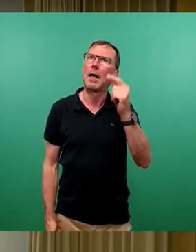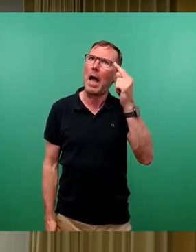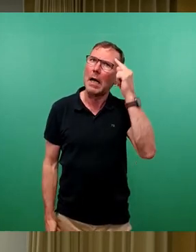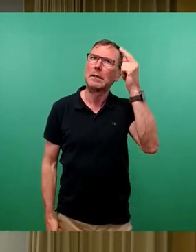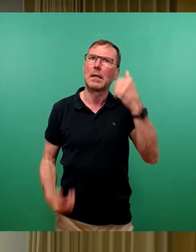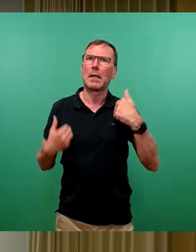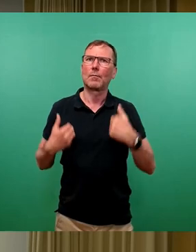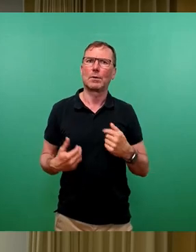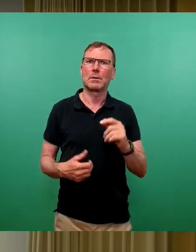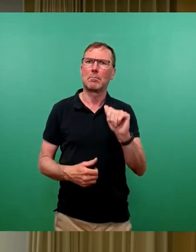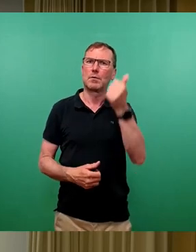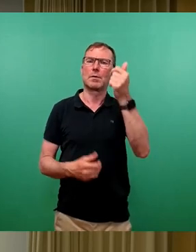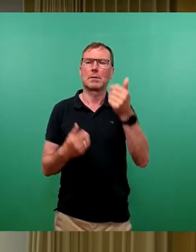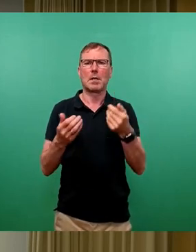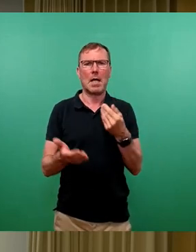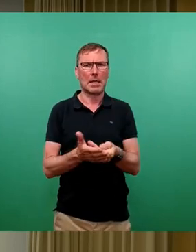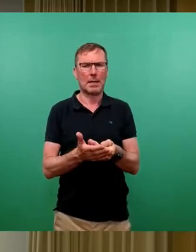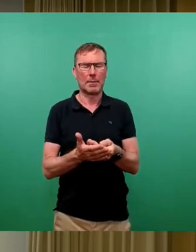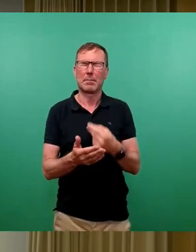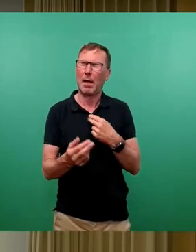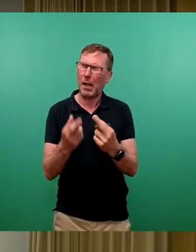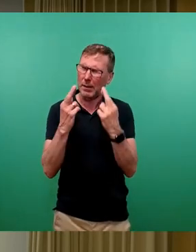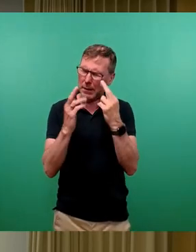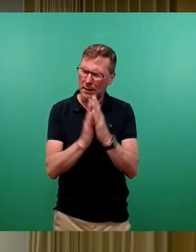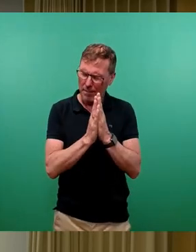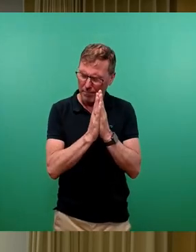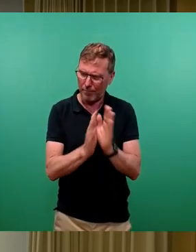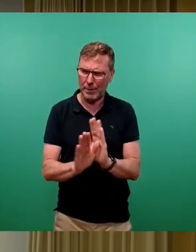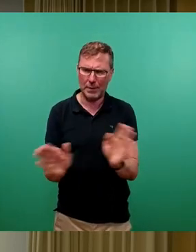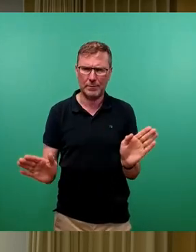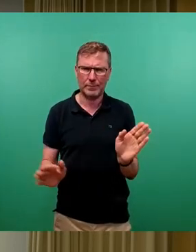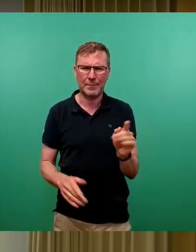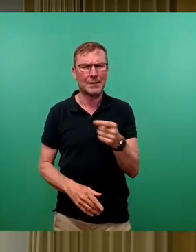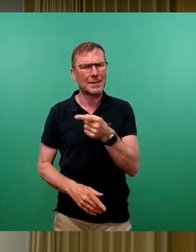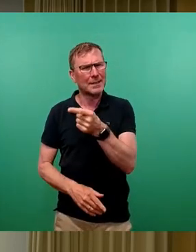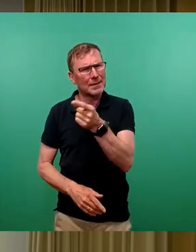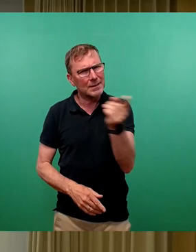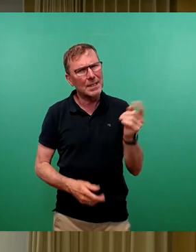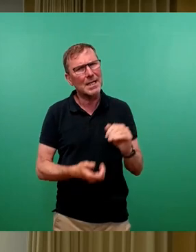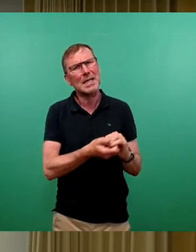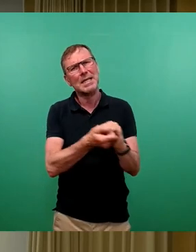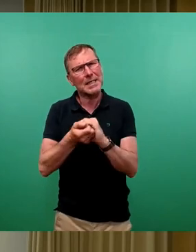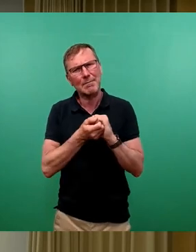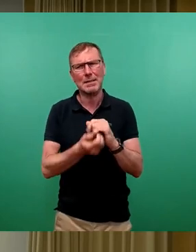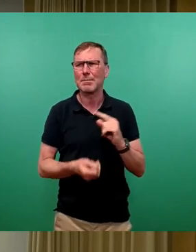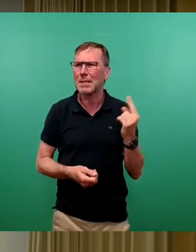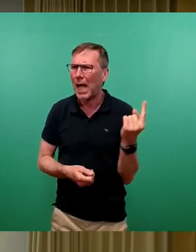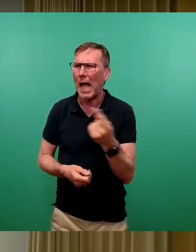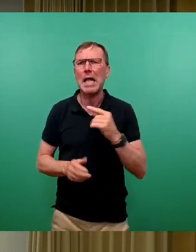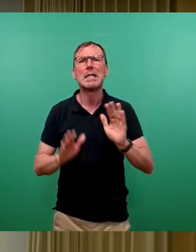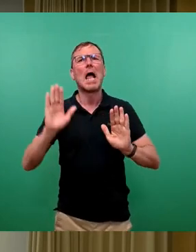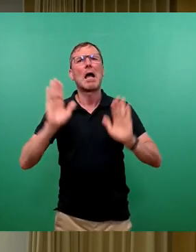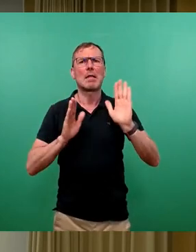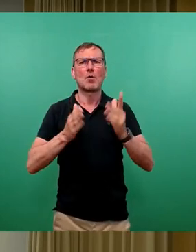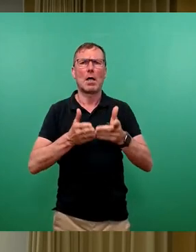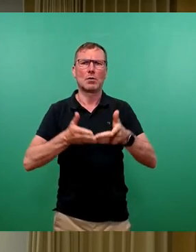Bitte ist, dass Sie gemeinsam mit allen demokratischen Fraktionen